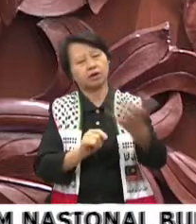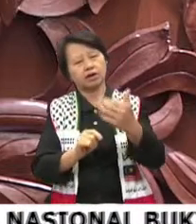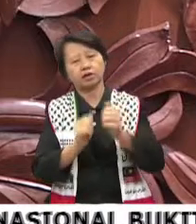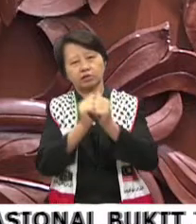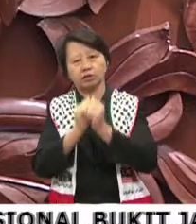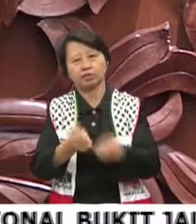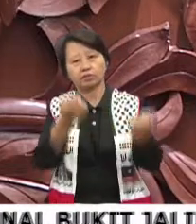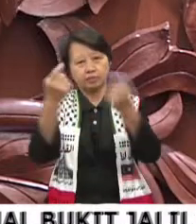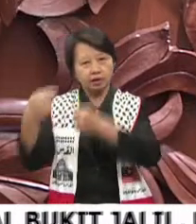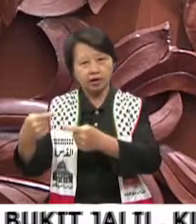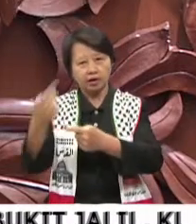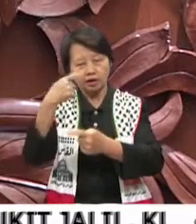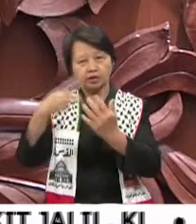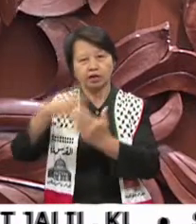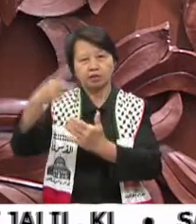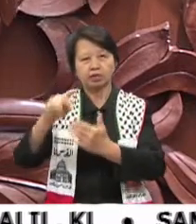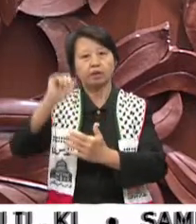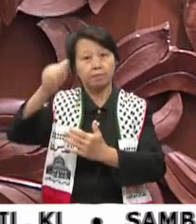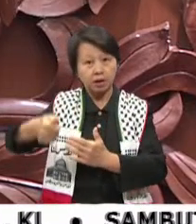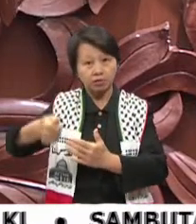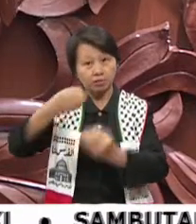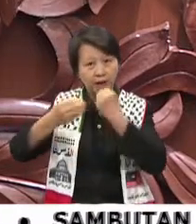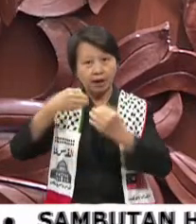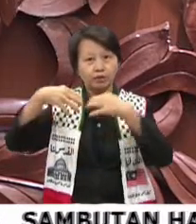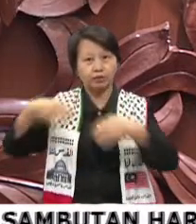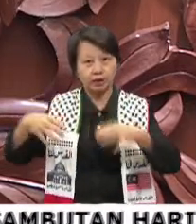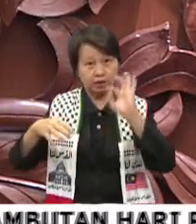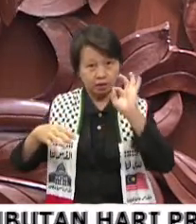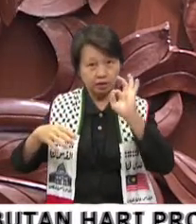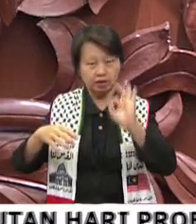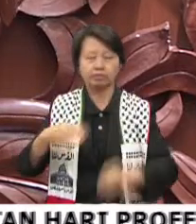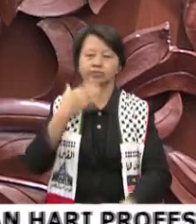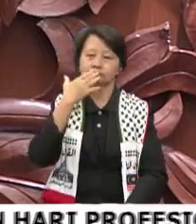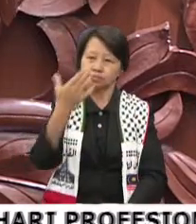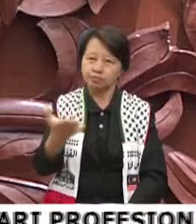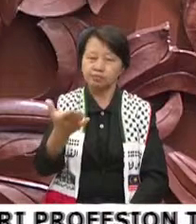hadir memeriahkan program in besok Terima kasih